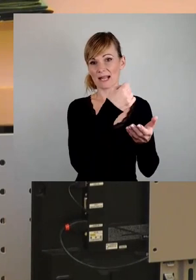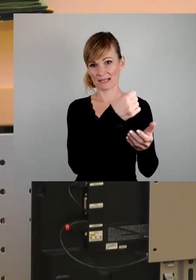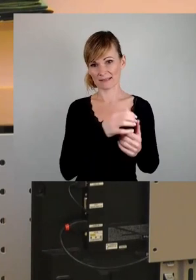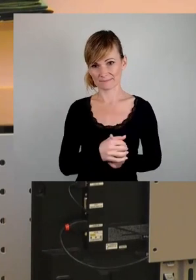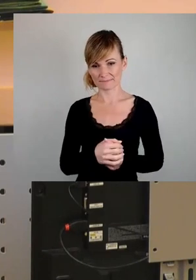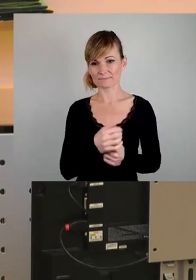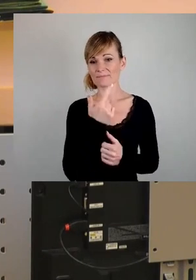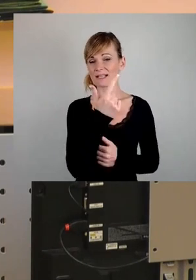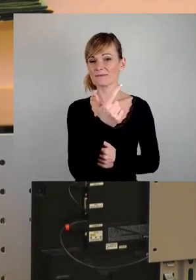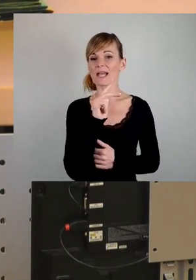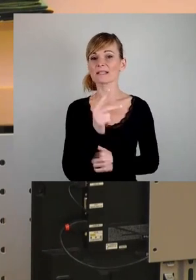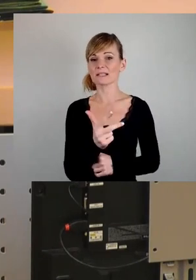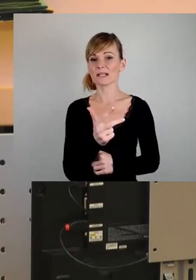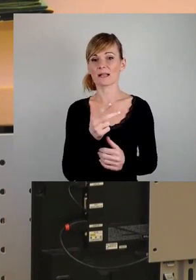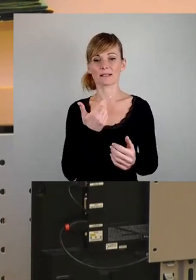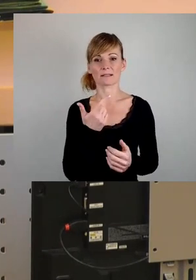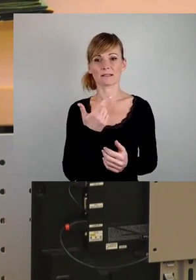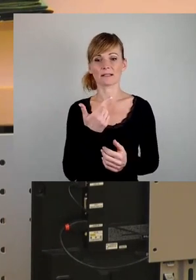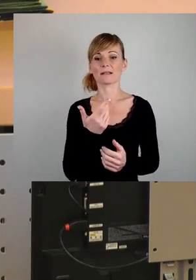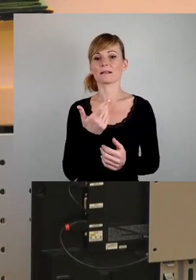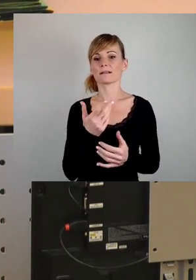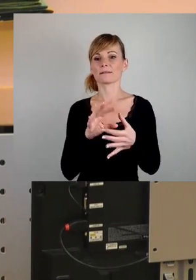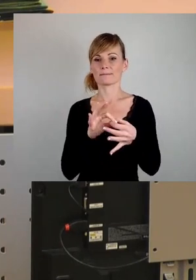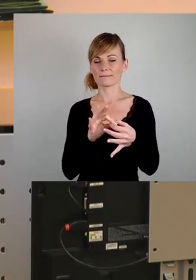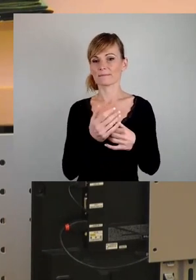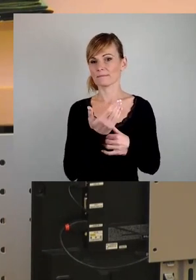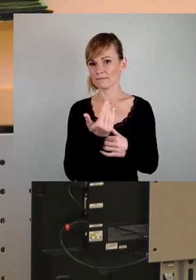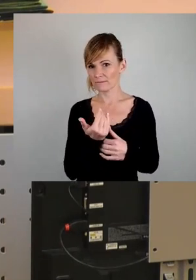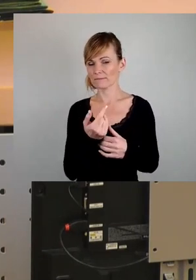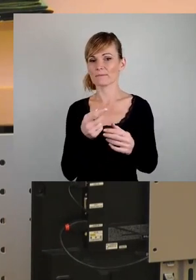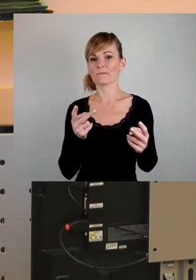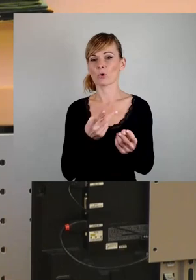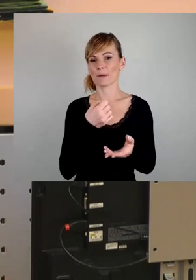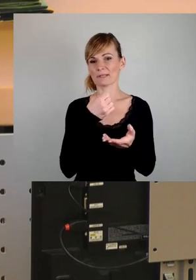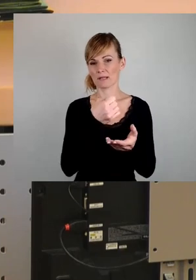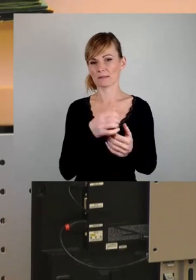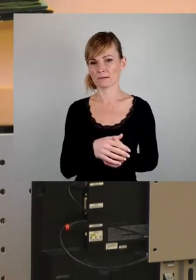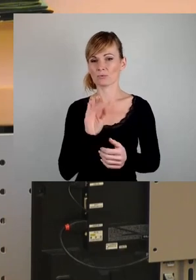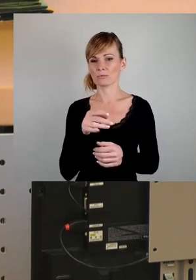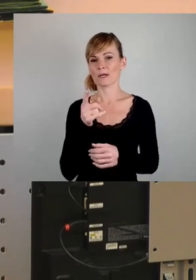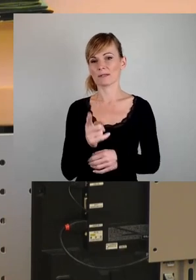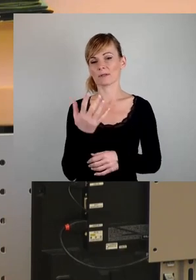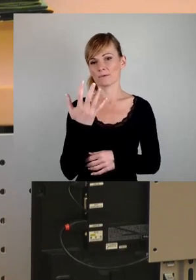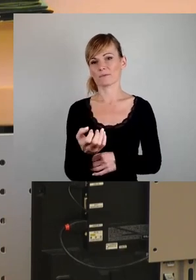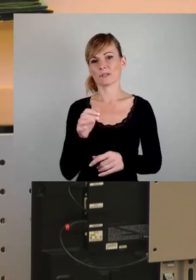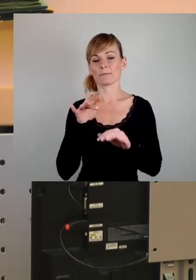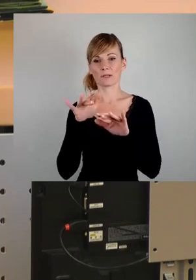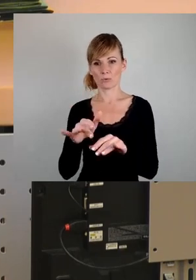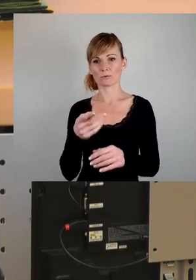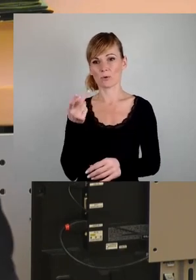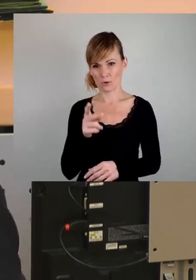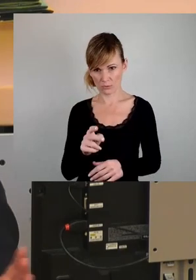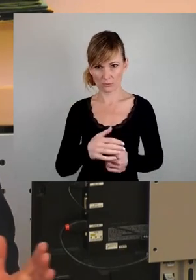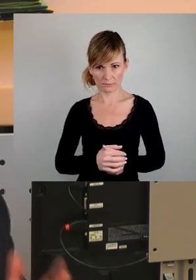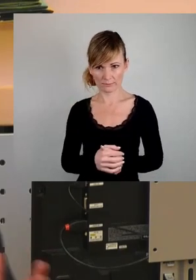Kosten sollen durch Fördermittel abgedeckt werden. Das sind über 150 Millionen Euro. Und ich